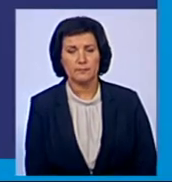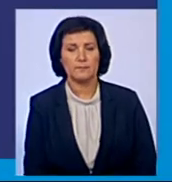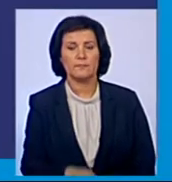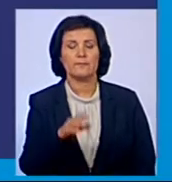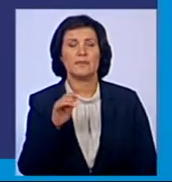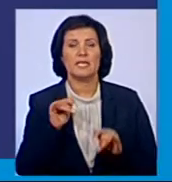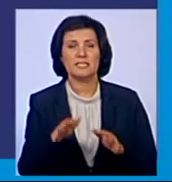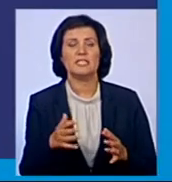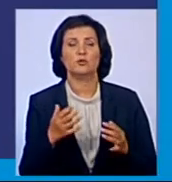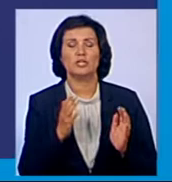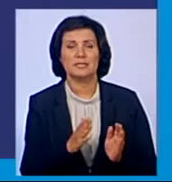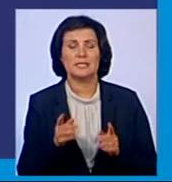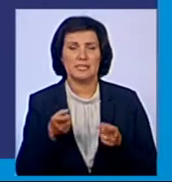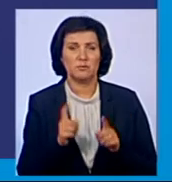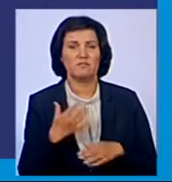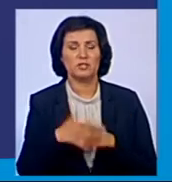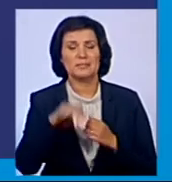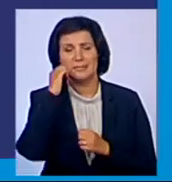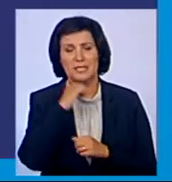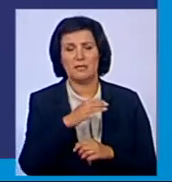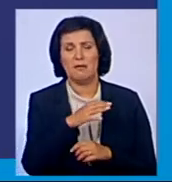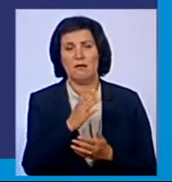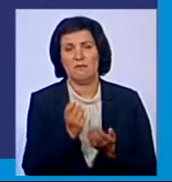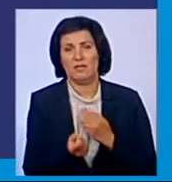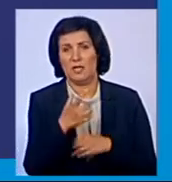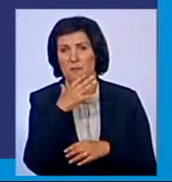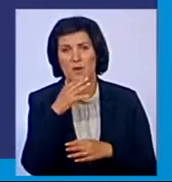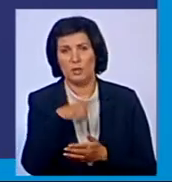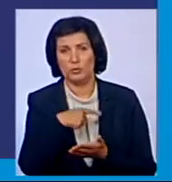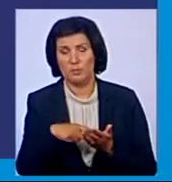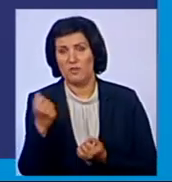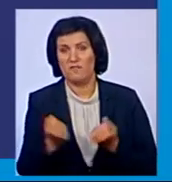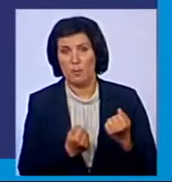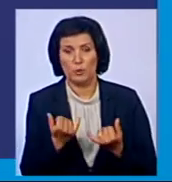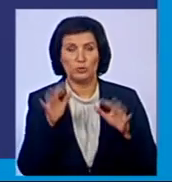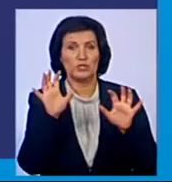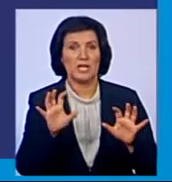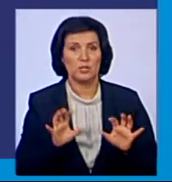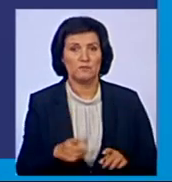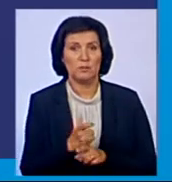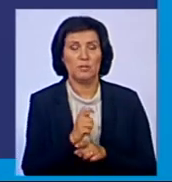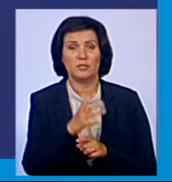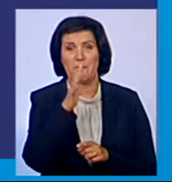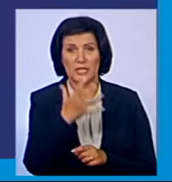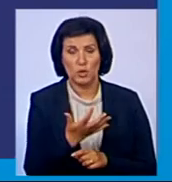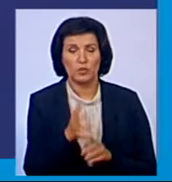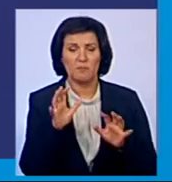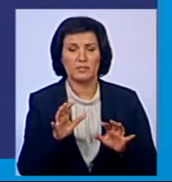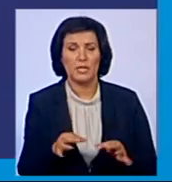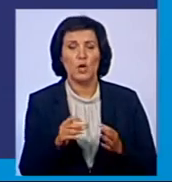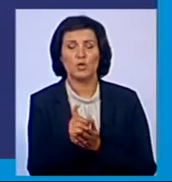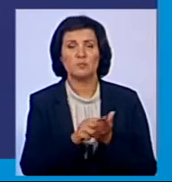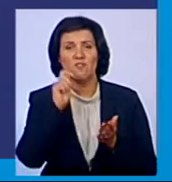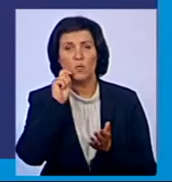Діюча система насправді застаріла і викликає дуже багато запитань. Тобто автомобіль по діючому законодавству більше 5 років, в принципі,